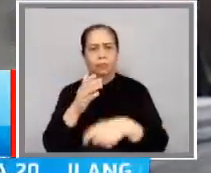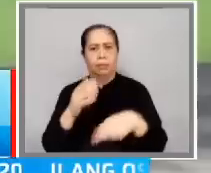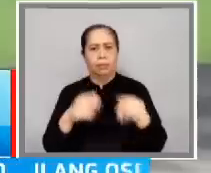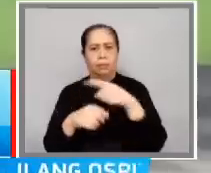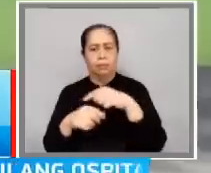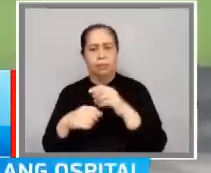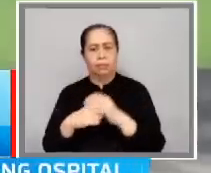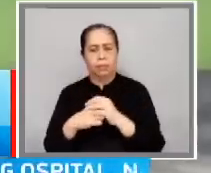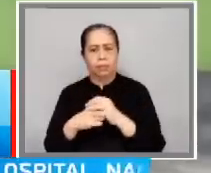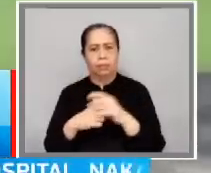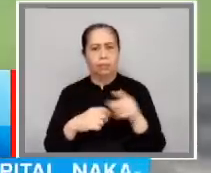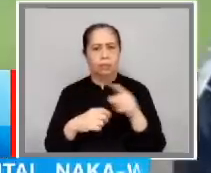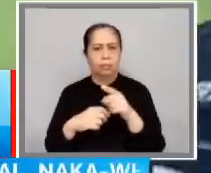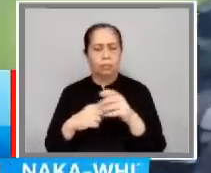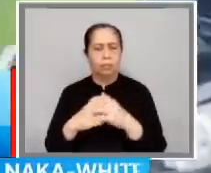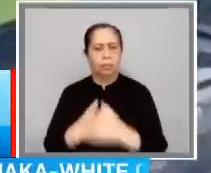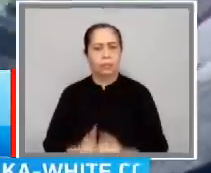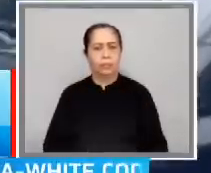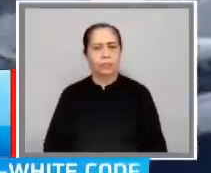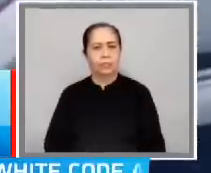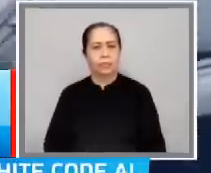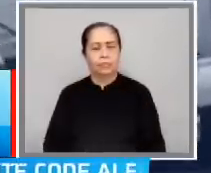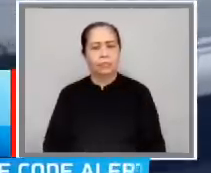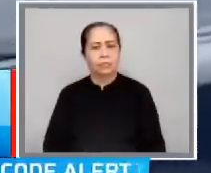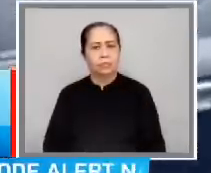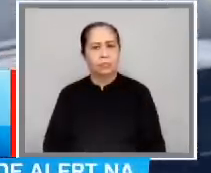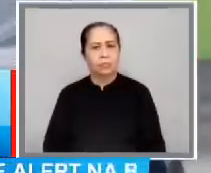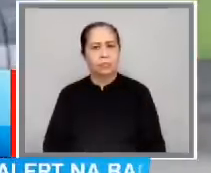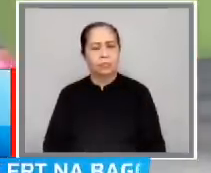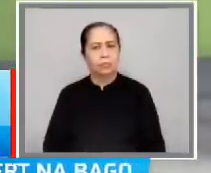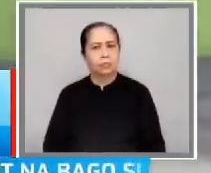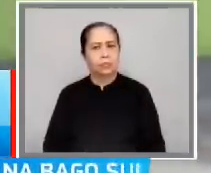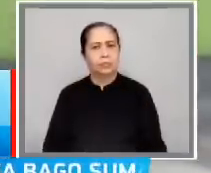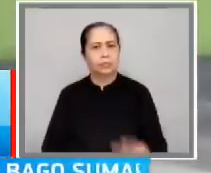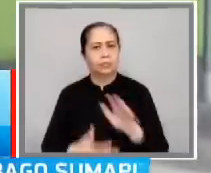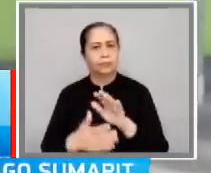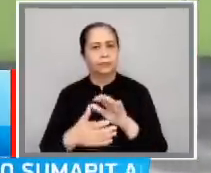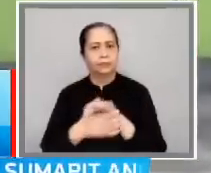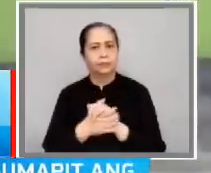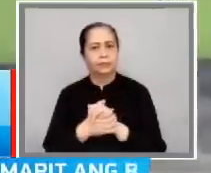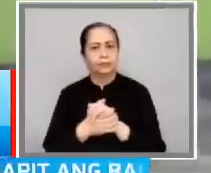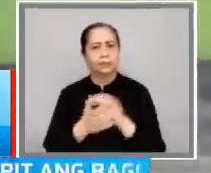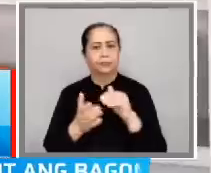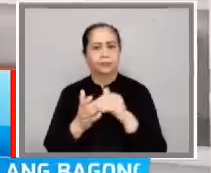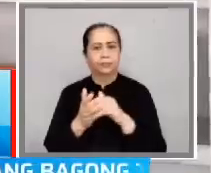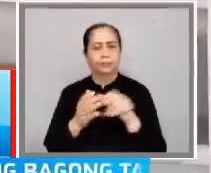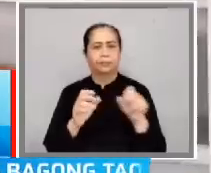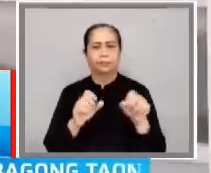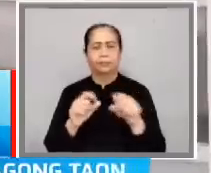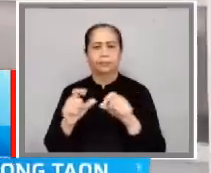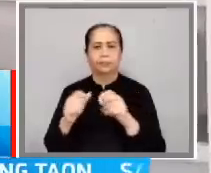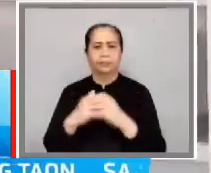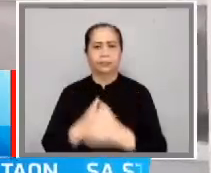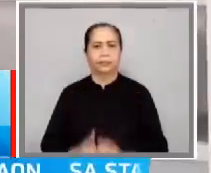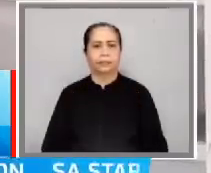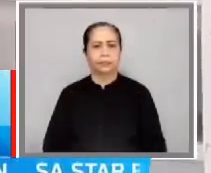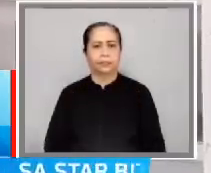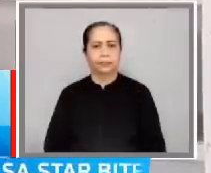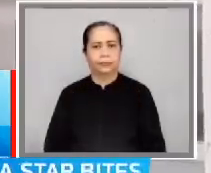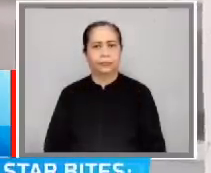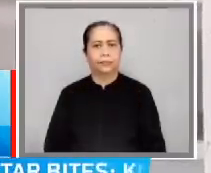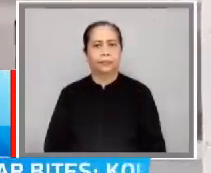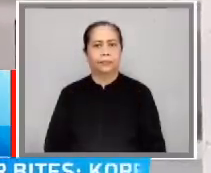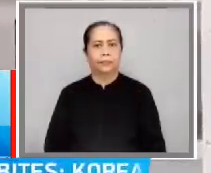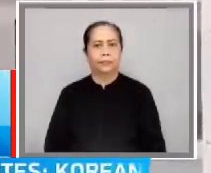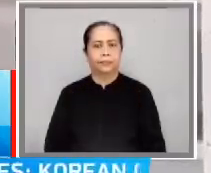ito daw na yung sa pagpapalit ng natatig ng mga chemical ngayon ngayon ng mga chemical na ginagamit sa